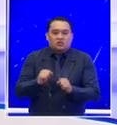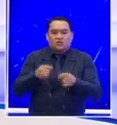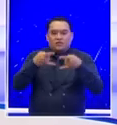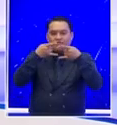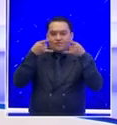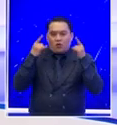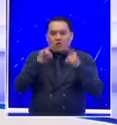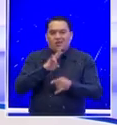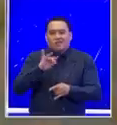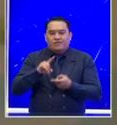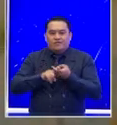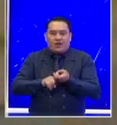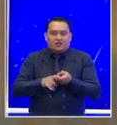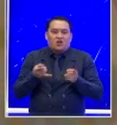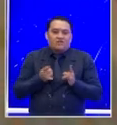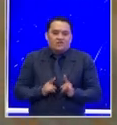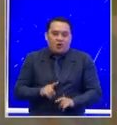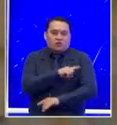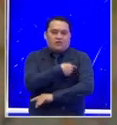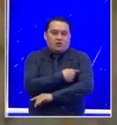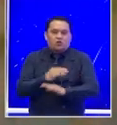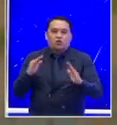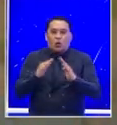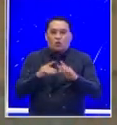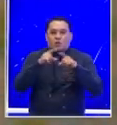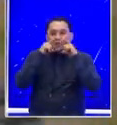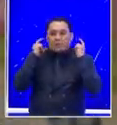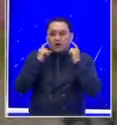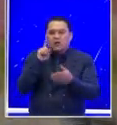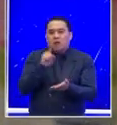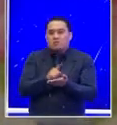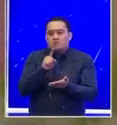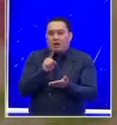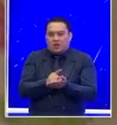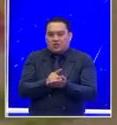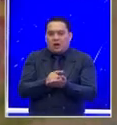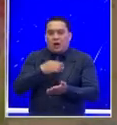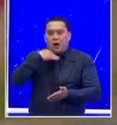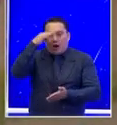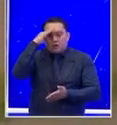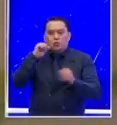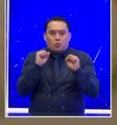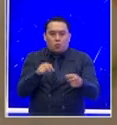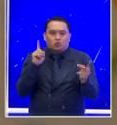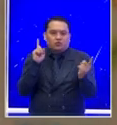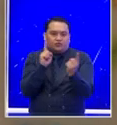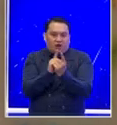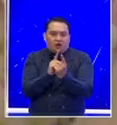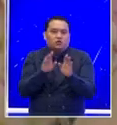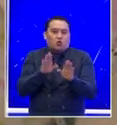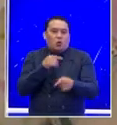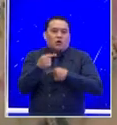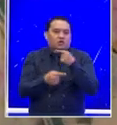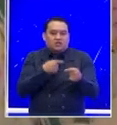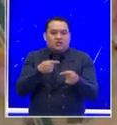младенца от инфекции. Роженицы и медики в роддоме носят маски в обязательном порядке. А отцам можно видеться с детьми только